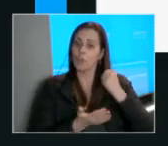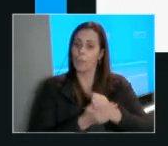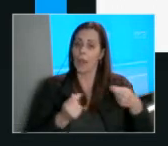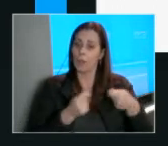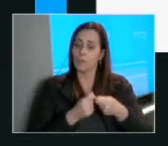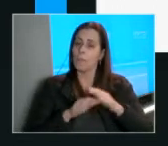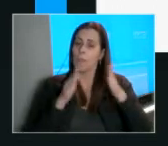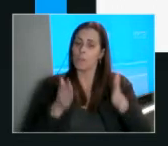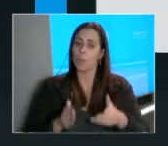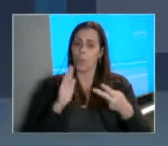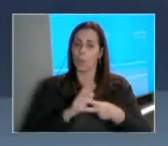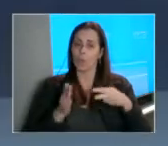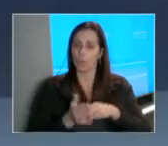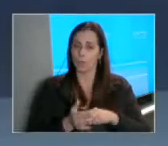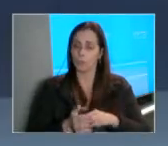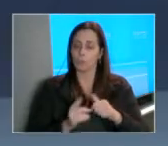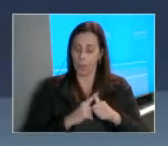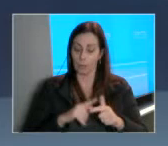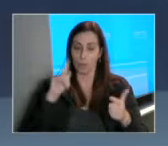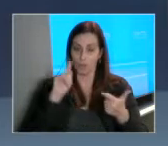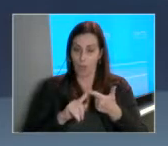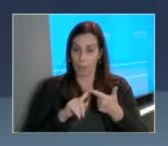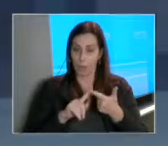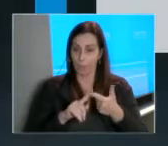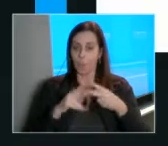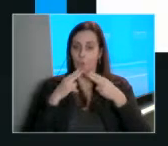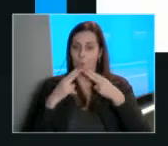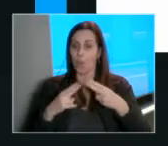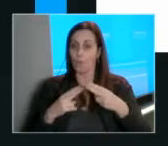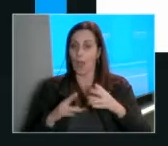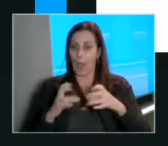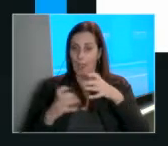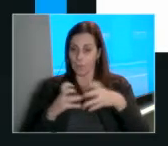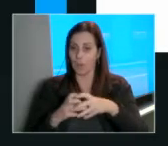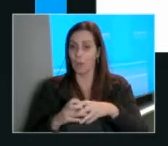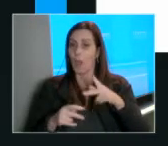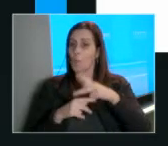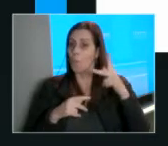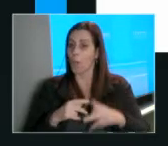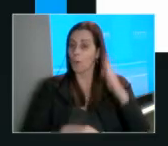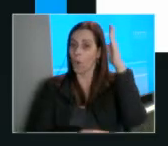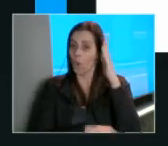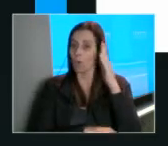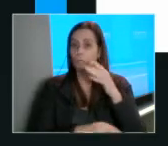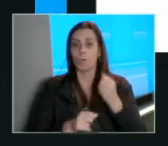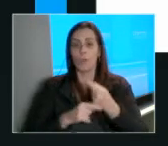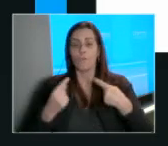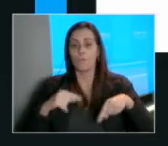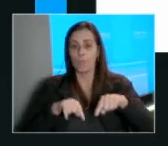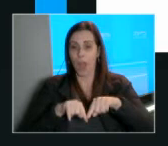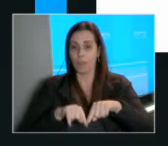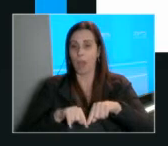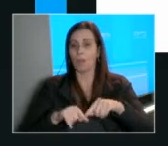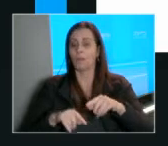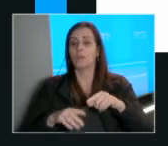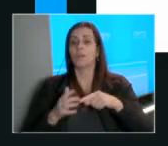האישורים הרלוונטיים מוסדות התכנון. 1. 2. תגובת קסם אנרגיה. פרויקט תחנת הכוח מקודם בוועדה לתשתיות